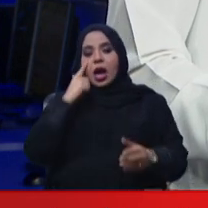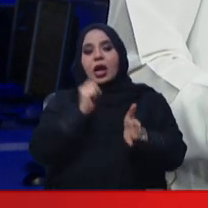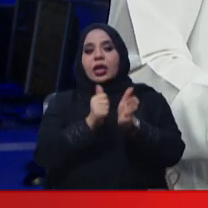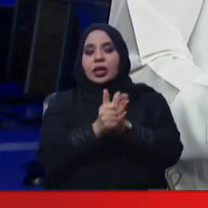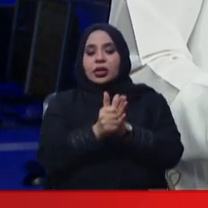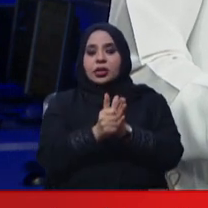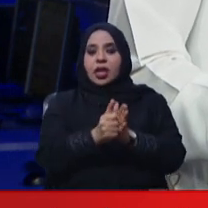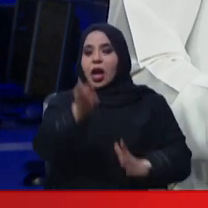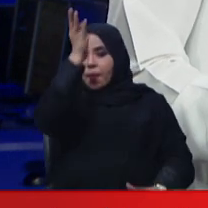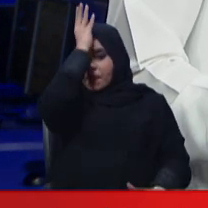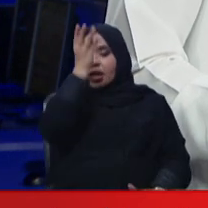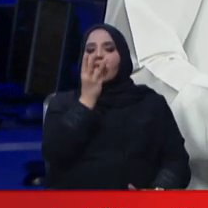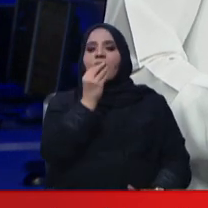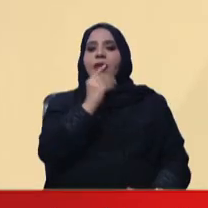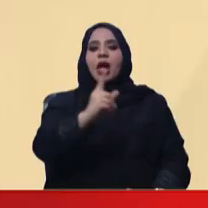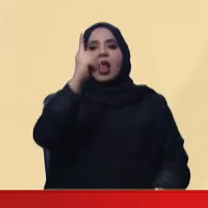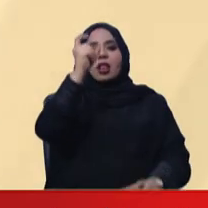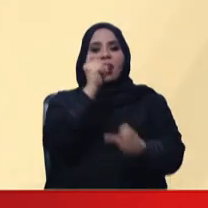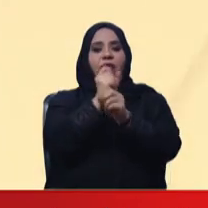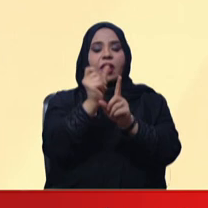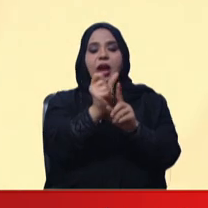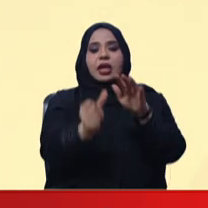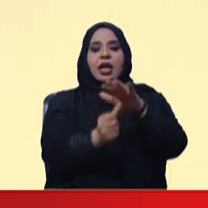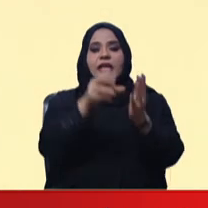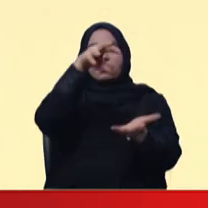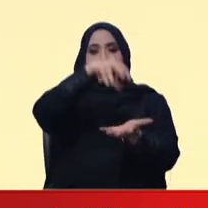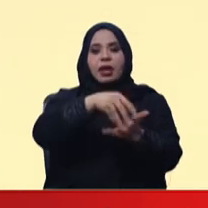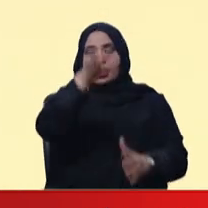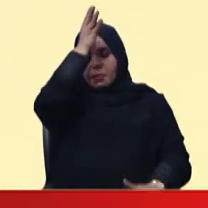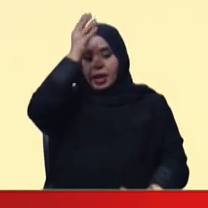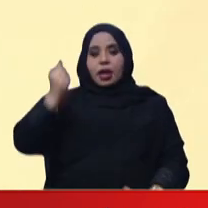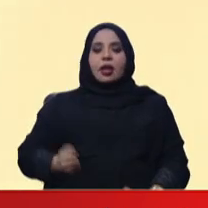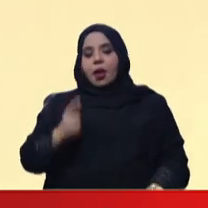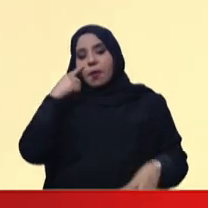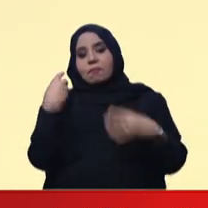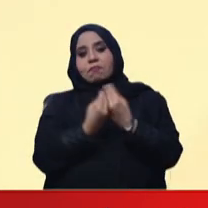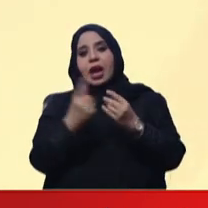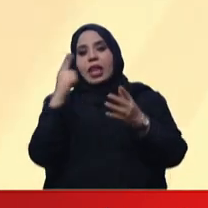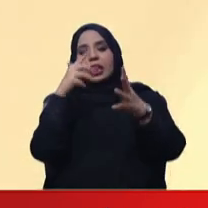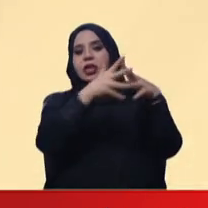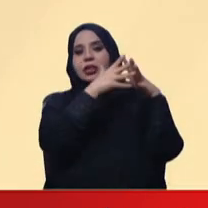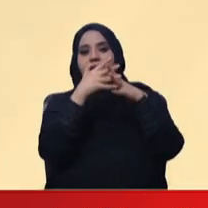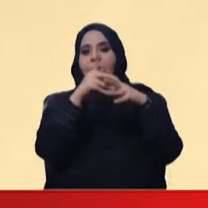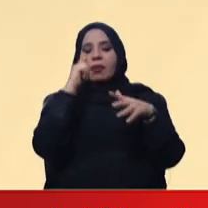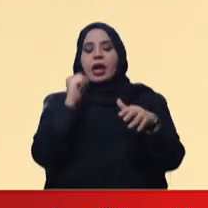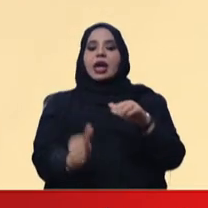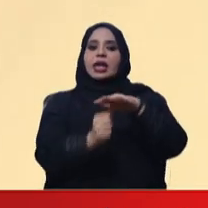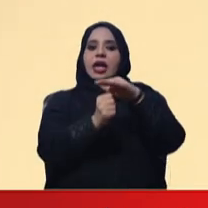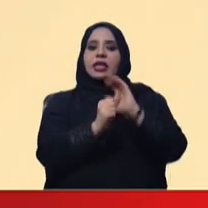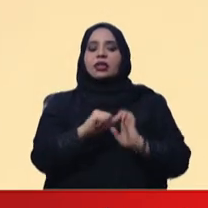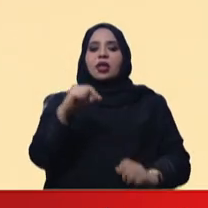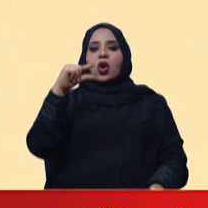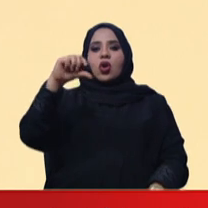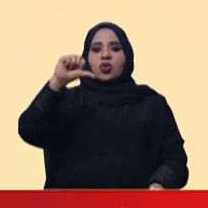صاحب الجلالة عاهل البلاد المفدى والولايات المتحدة بقيادة فخامة الرئيس